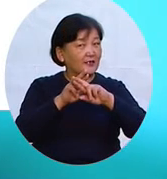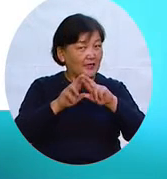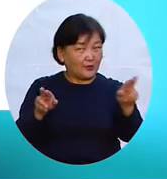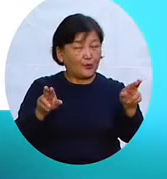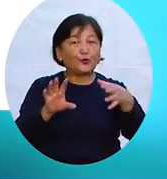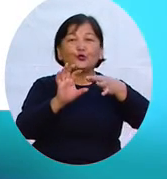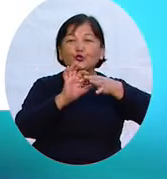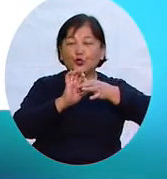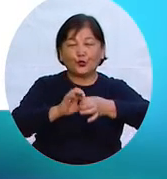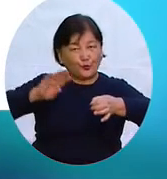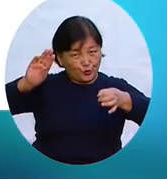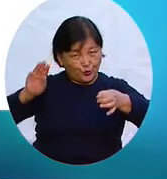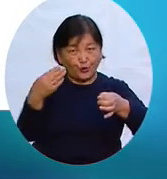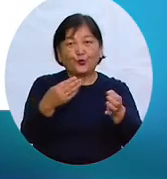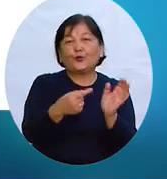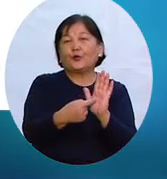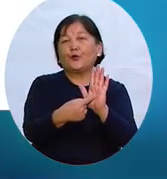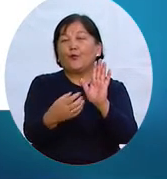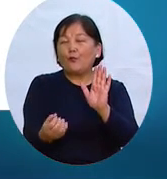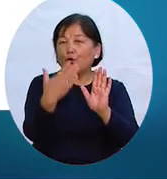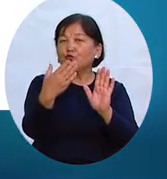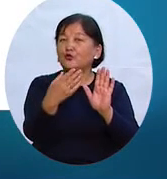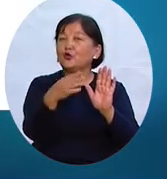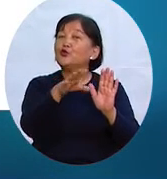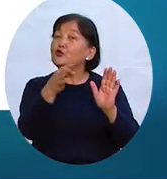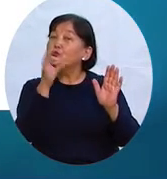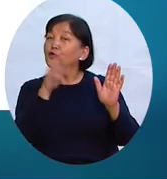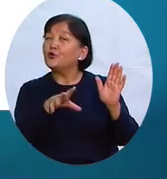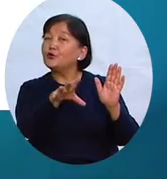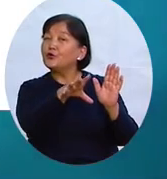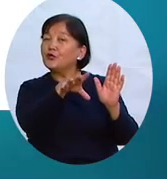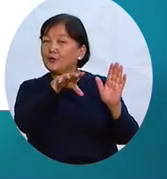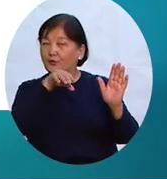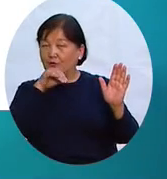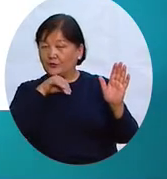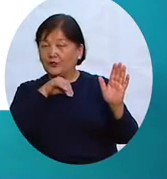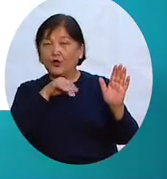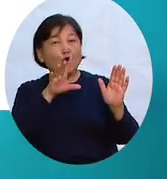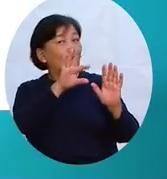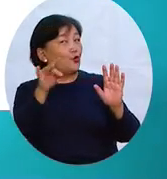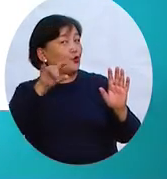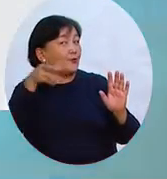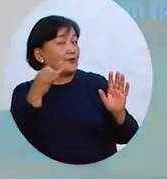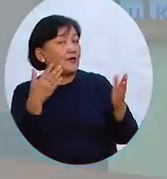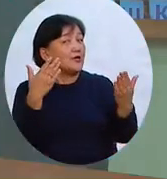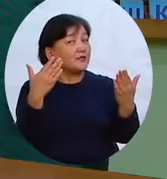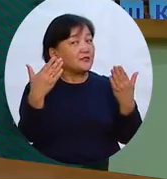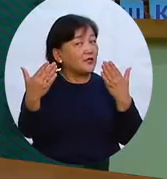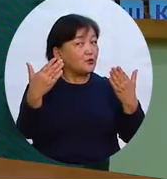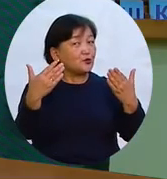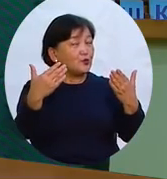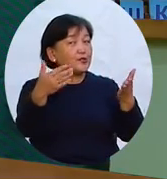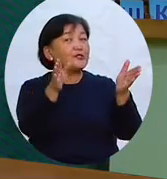тод томруун болгож тодорхой төсөөлөл төрүүлэх зорилгоор өөр төстэй юм үзэгдэлтэй нь зэрэгцүүлэн